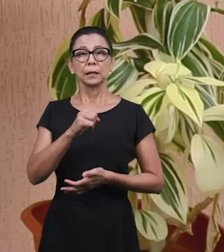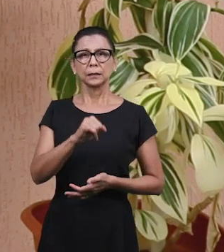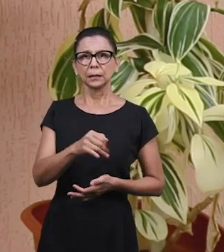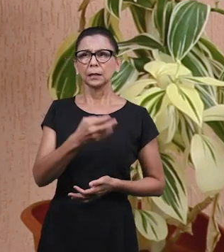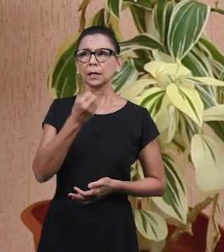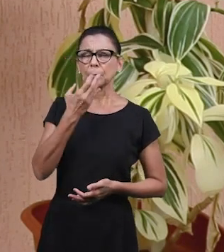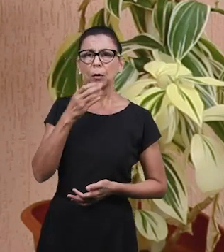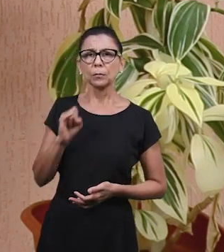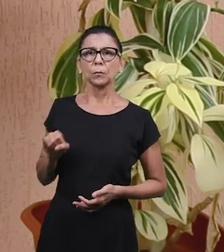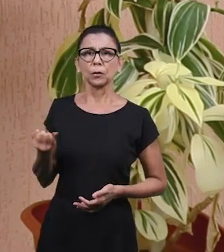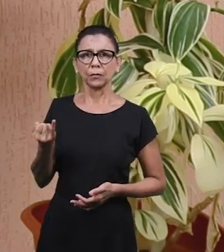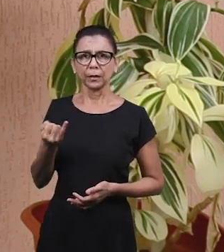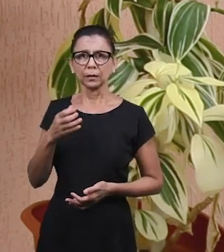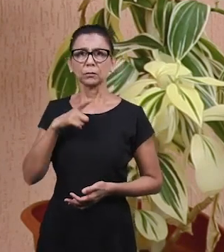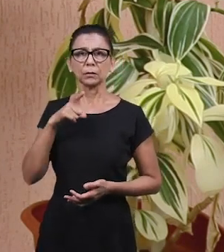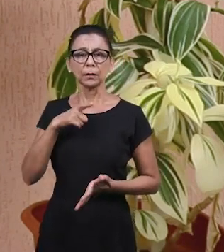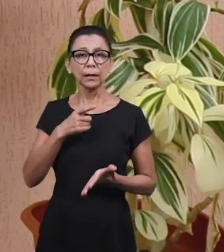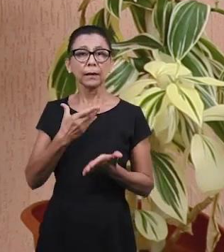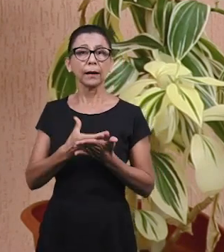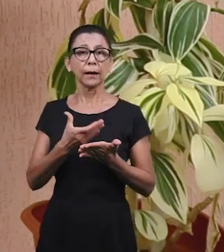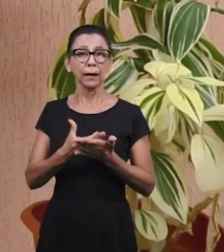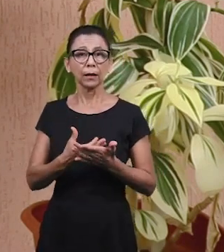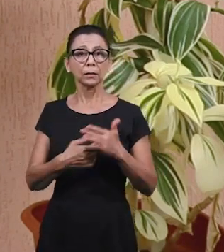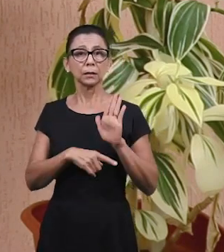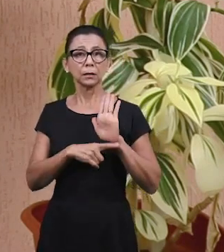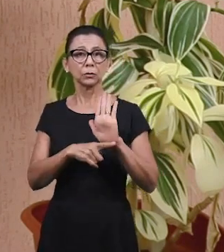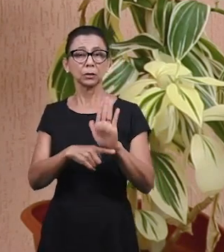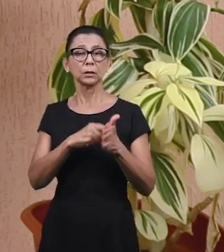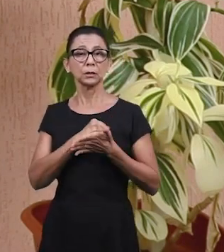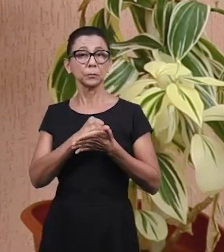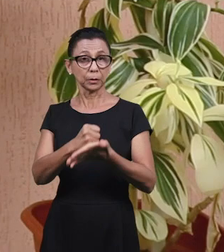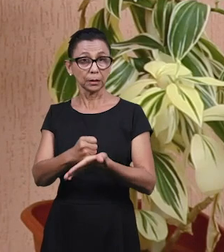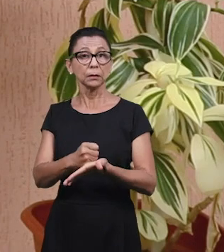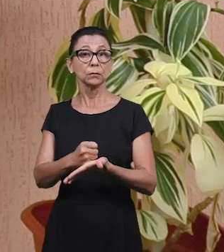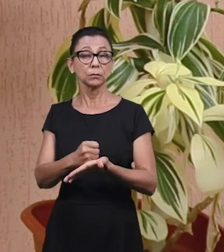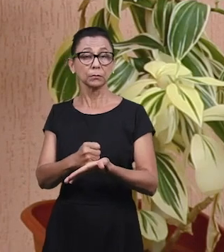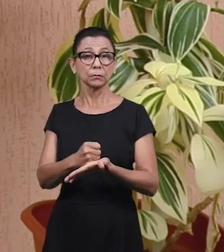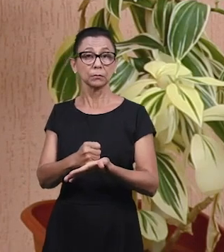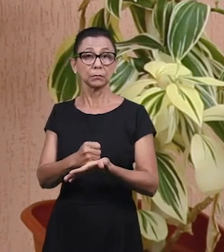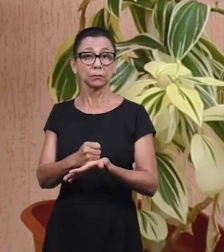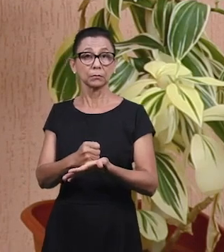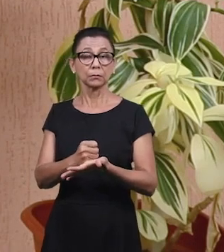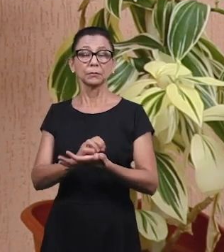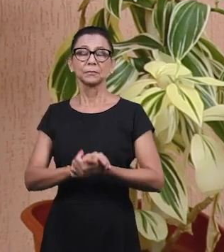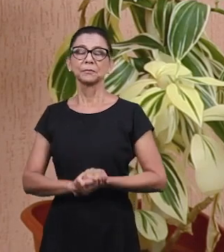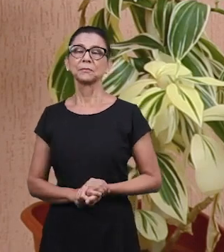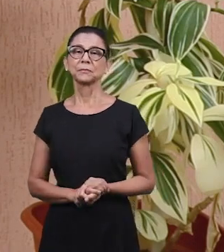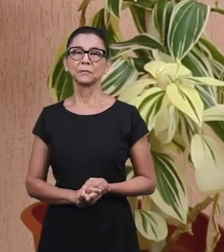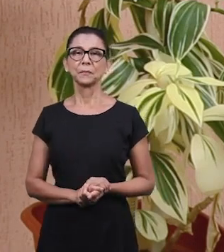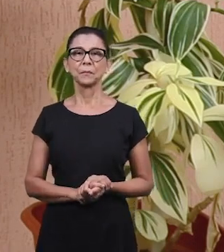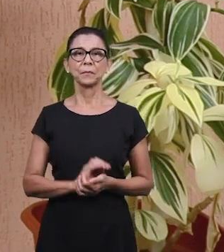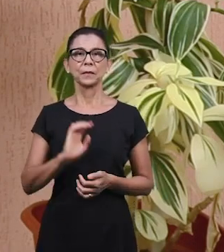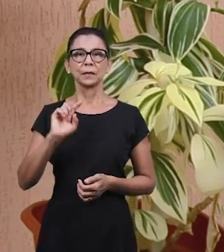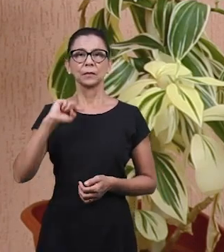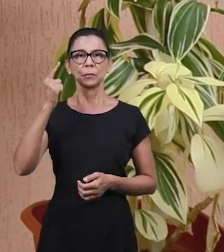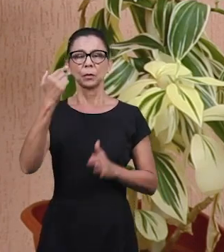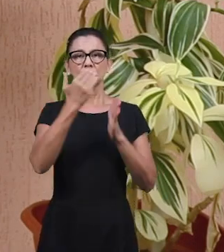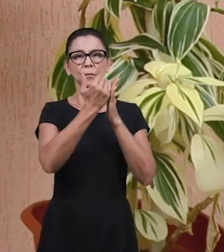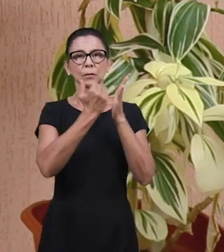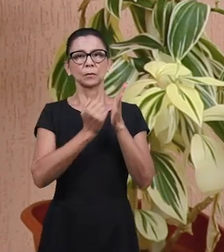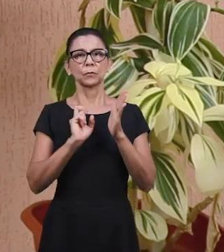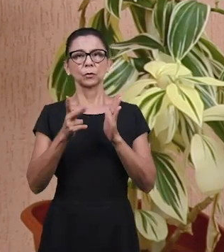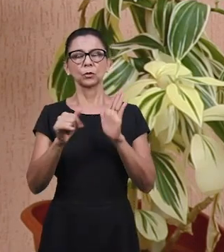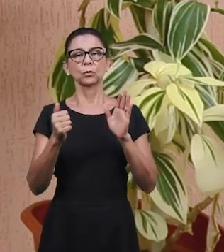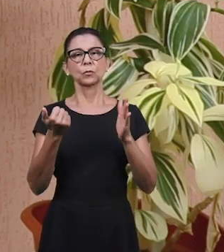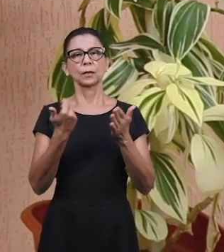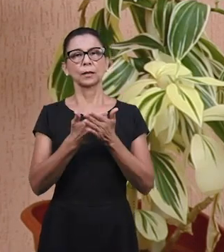@presbyterio.org.br. Envoyez-nous. Ceux qui on est en train de vous parler ici vous aident dans le jour le jour. Dans cette étude, nous allons continuer